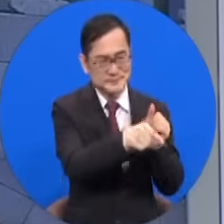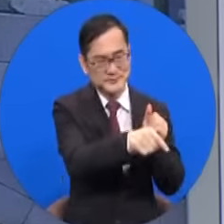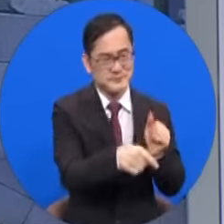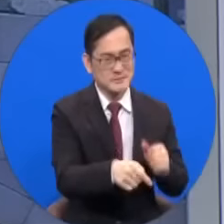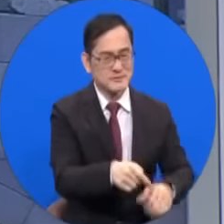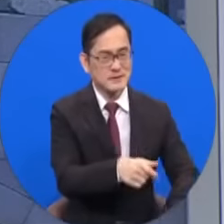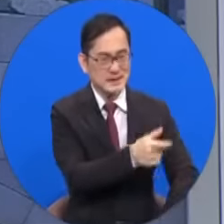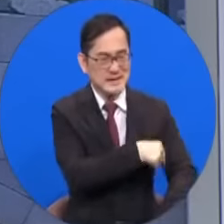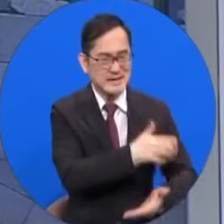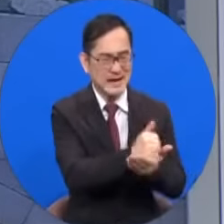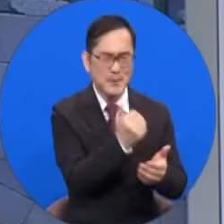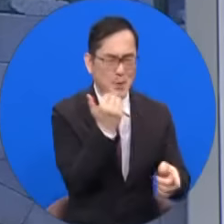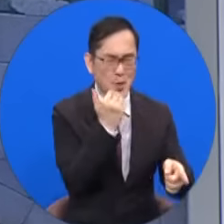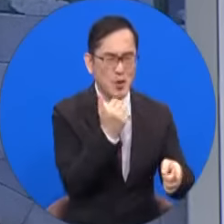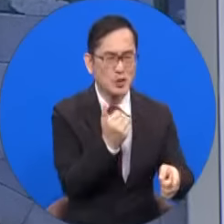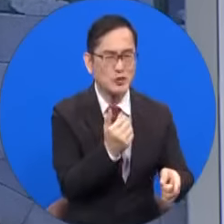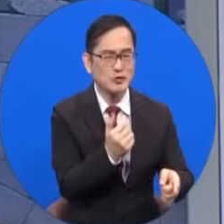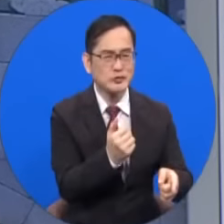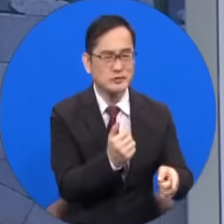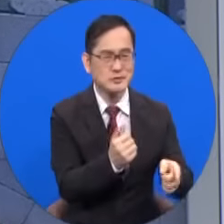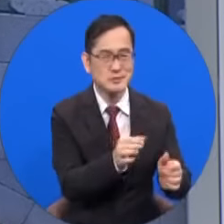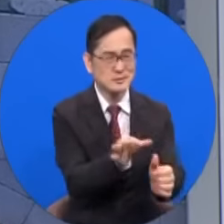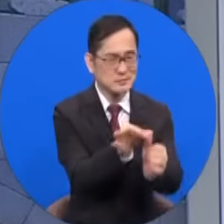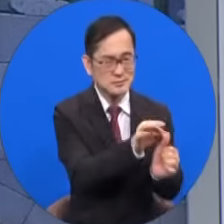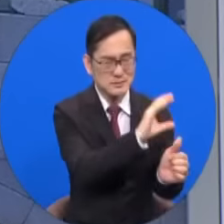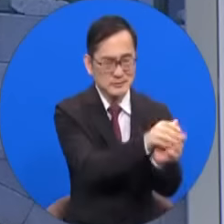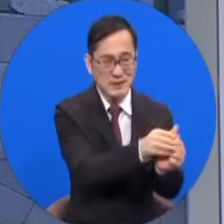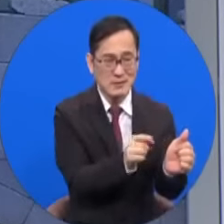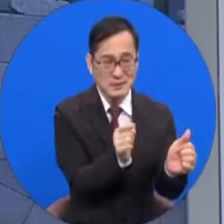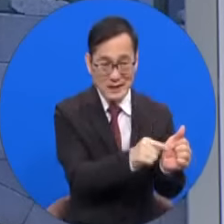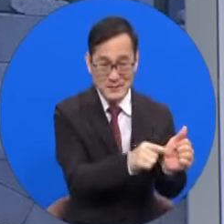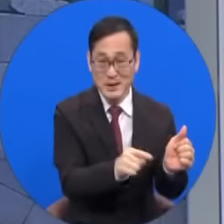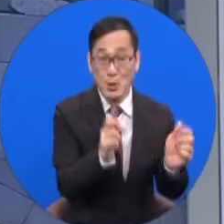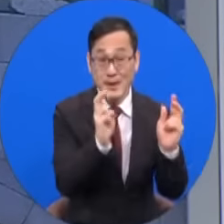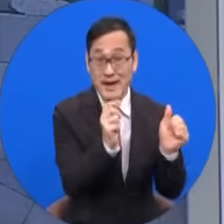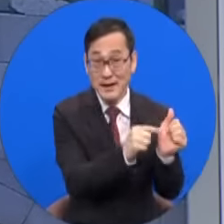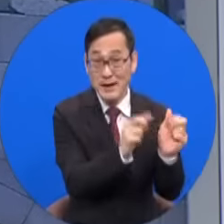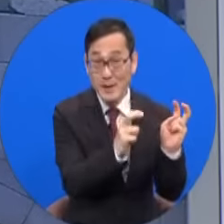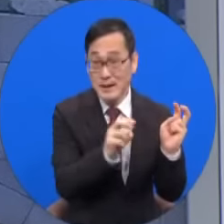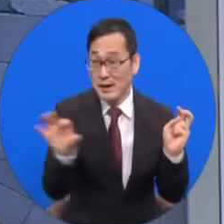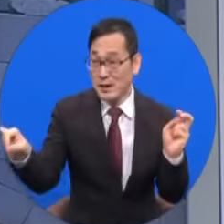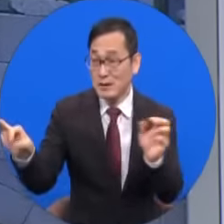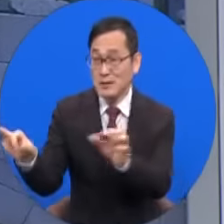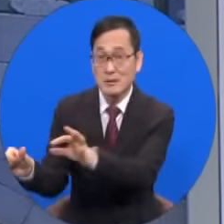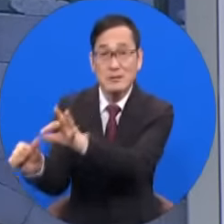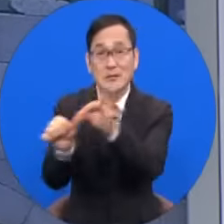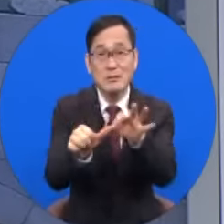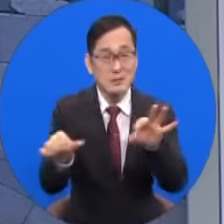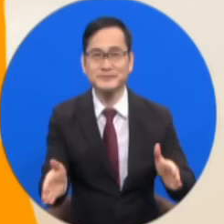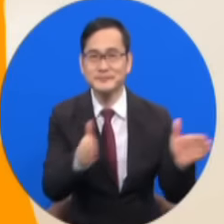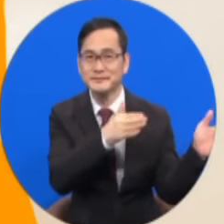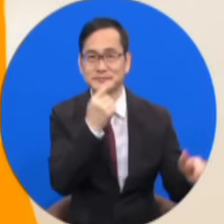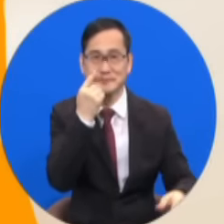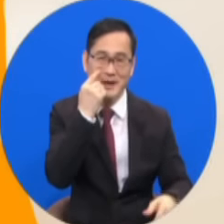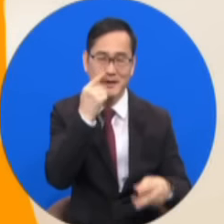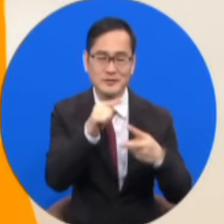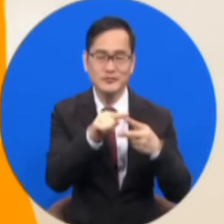사위 채용과는 무관한 일이다라고 반박하고 있다라는 입장도 전해드리겠습니다 각각의 수사 결과 좀 더 지켜보겠습니다 여러분들 어떻게